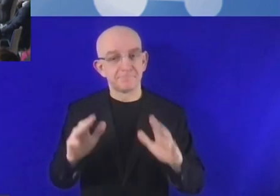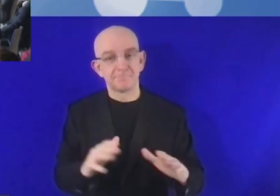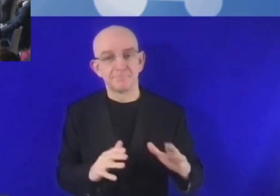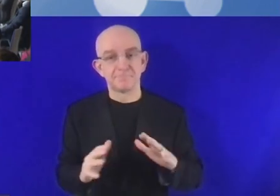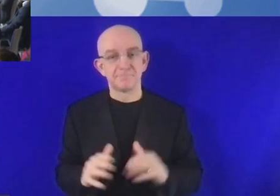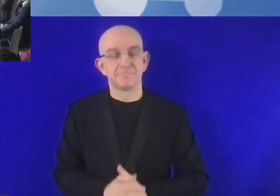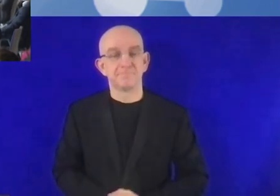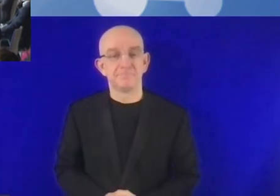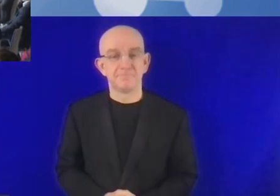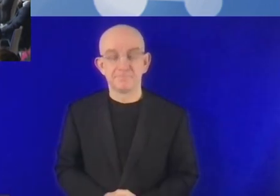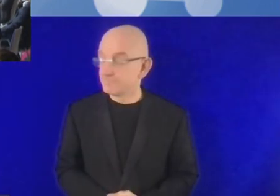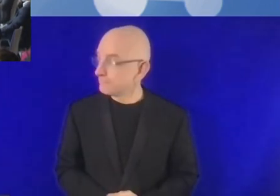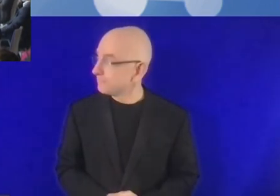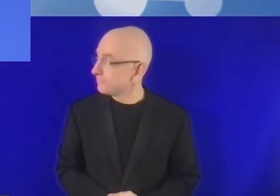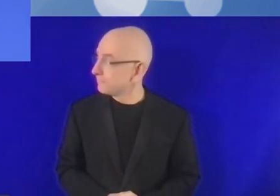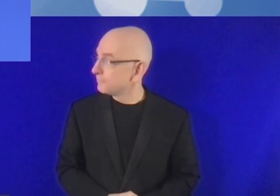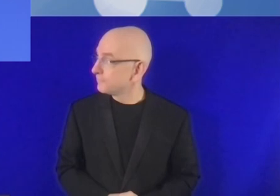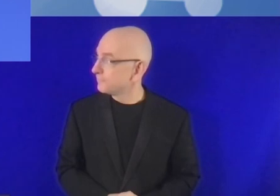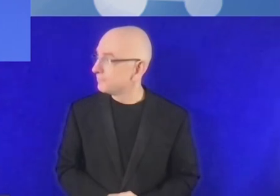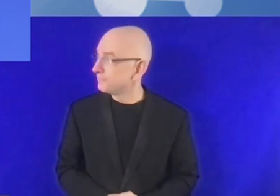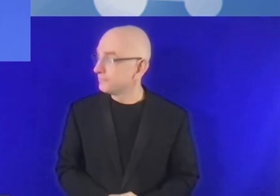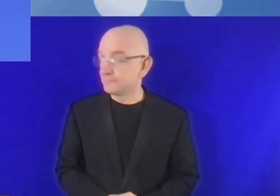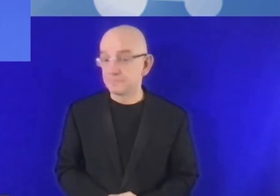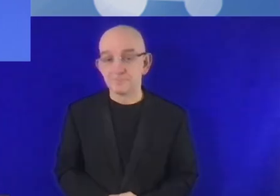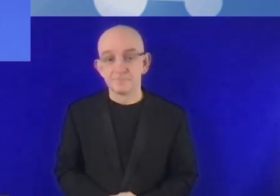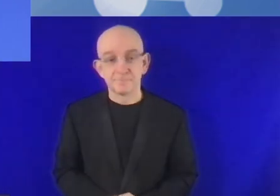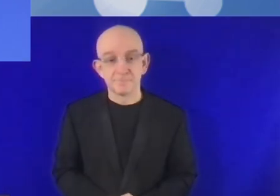Thank you, Mr. Secretary General. Dear participants.